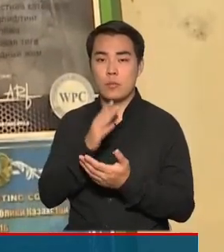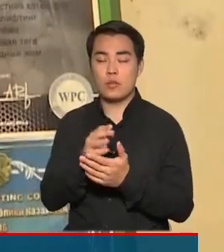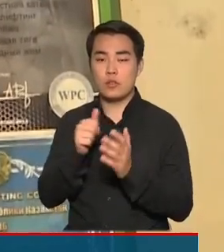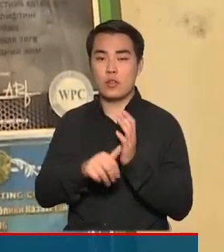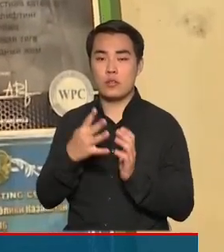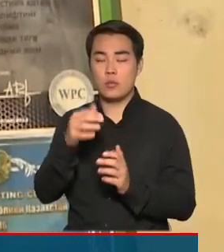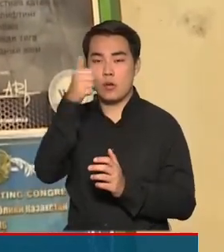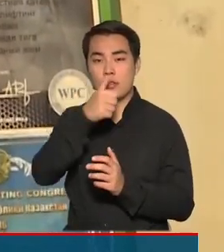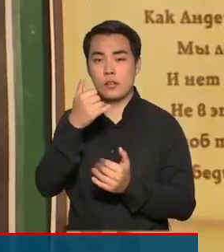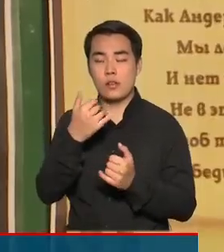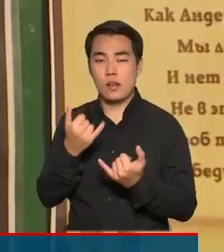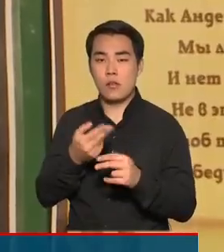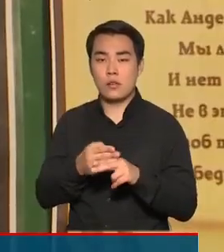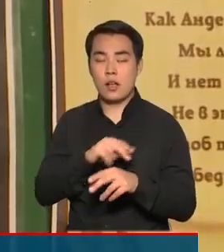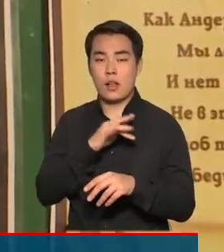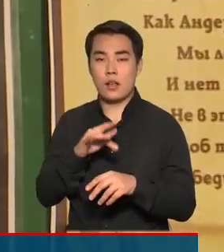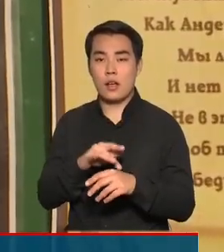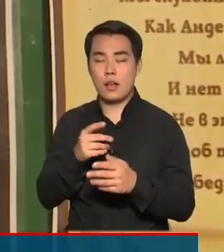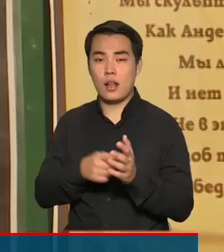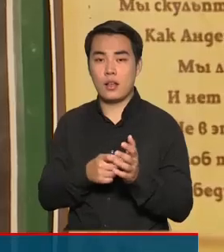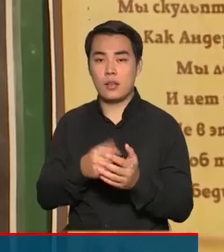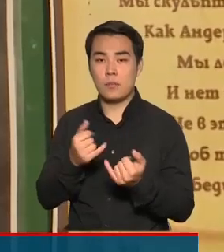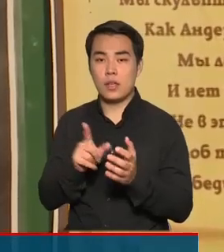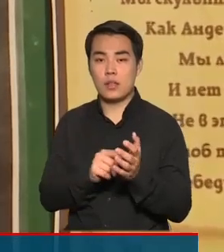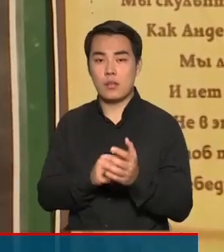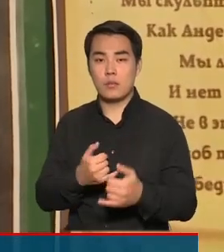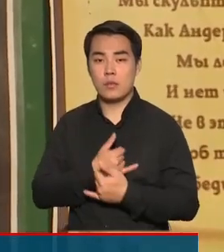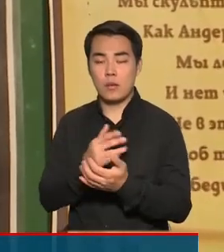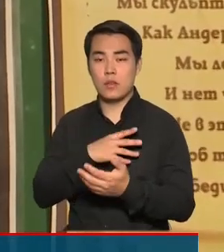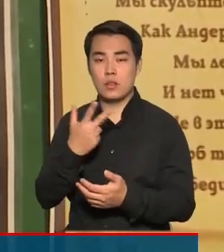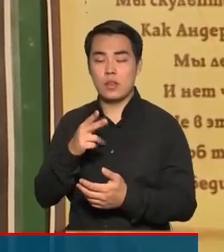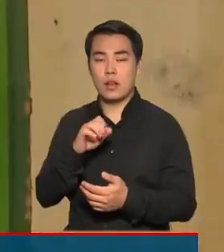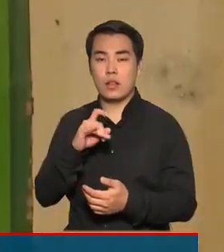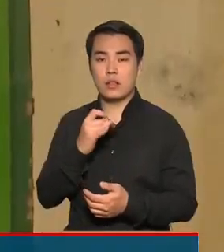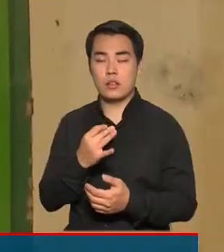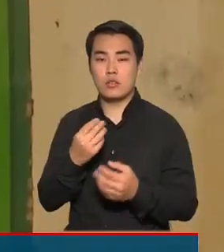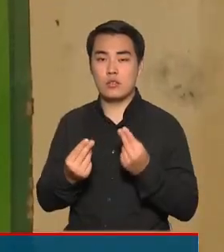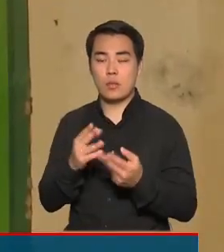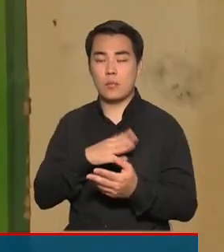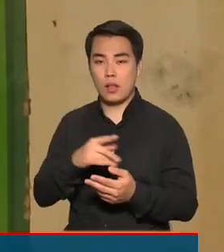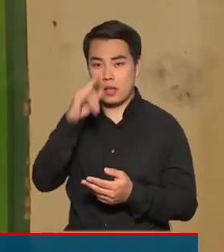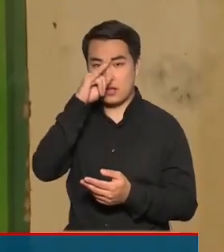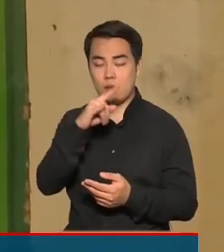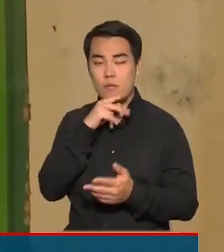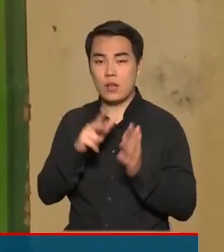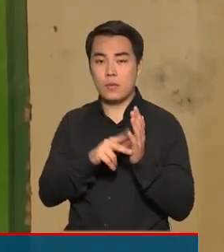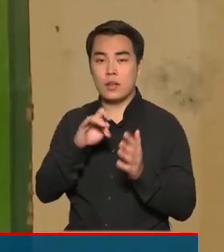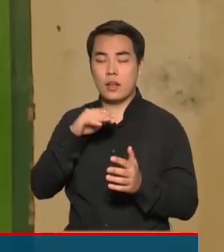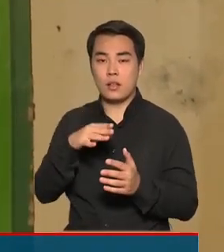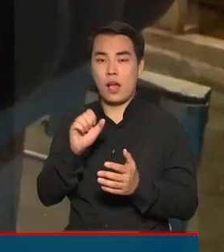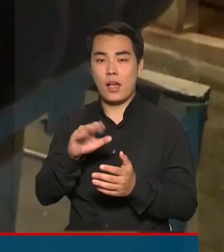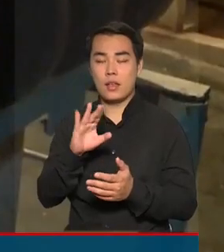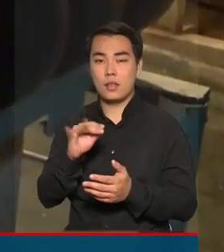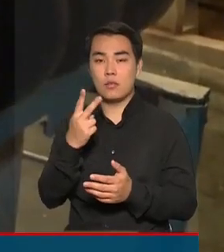64 годам карагандинский пенсионер установил 7 мировых рекордов. Является 3-кратным чемпионом Казахстана, 8-кратным чемпионом Азии